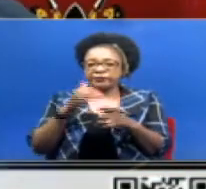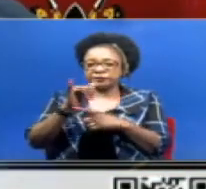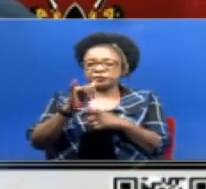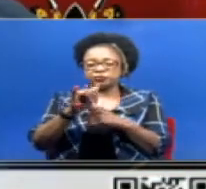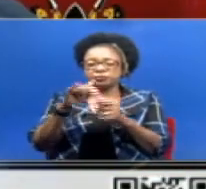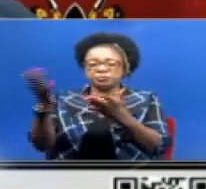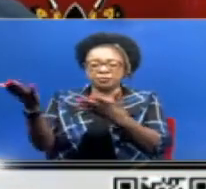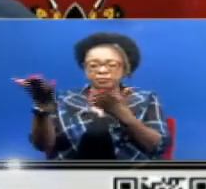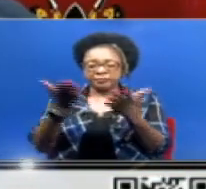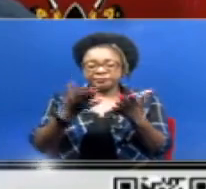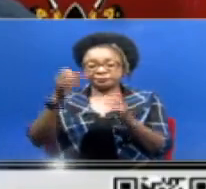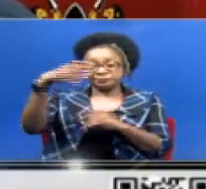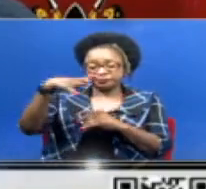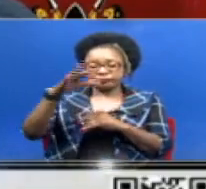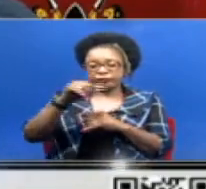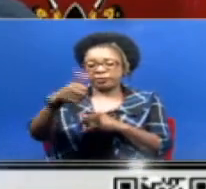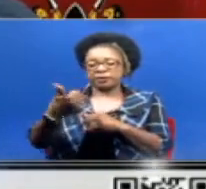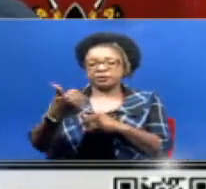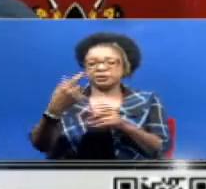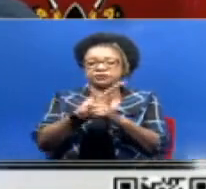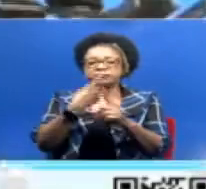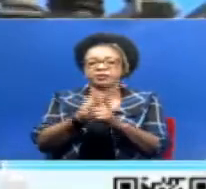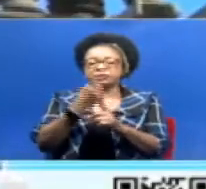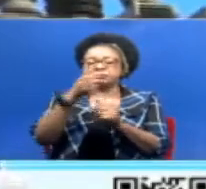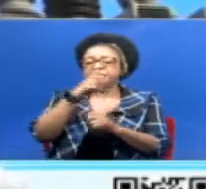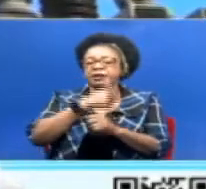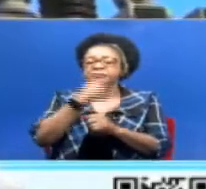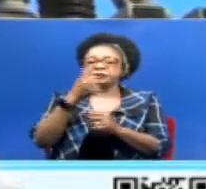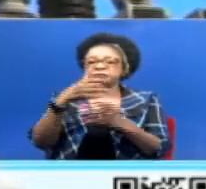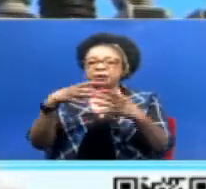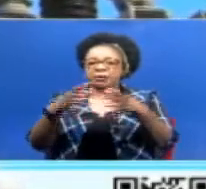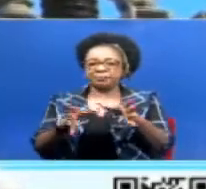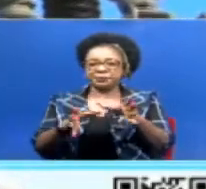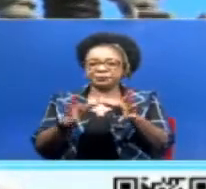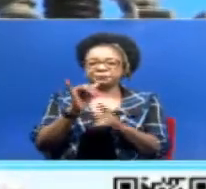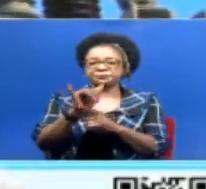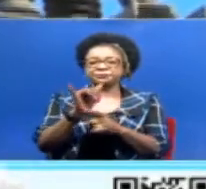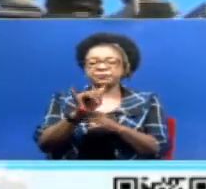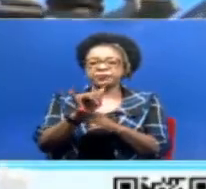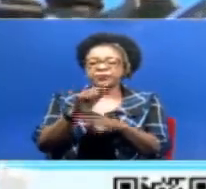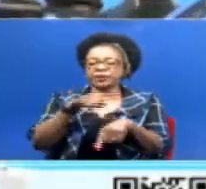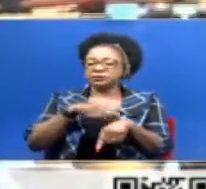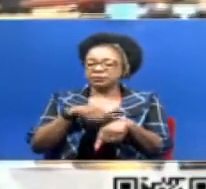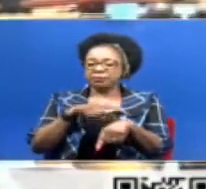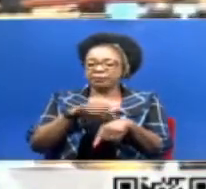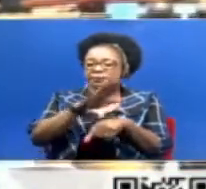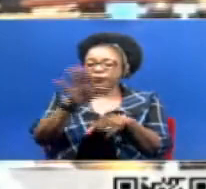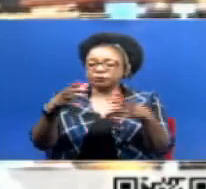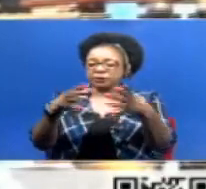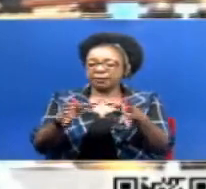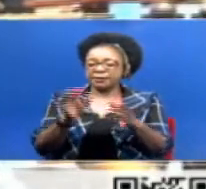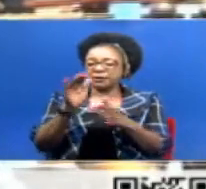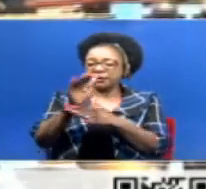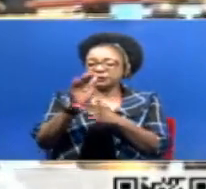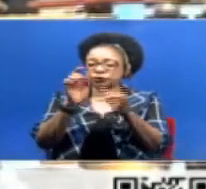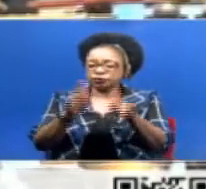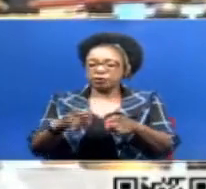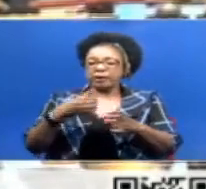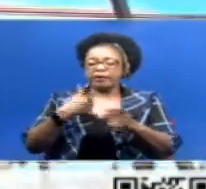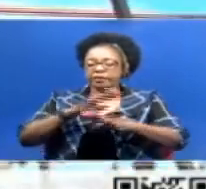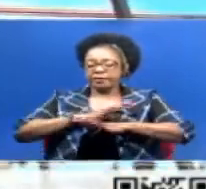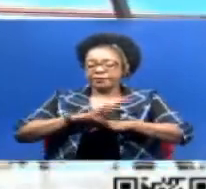umeme kutoka kwa kampuni zaidi za kibinafsi umetolewa wakati kampuni hizo zinahimizwa kuwa na hifadhi msingi